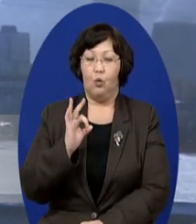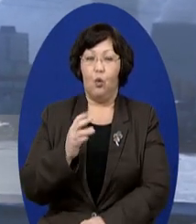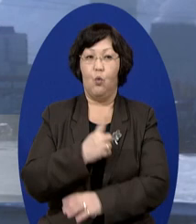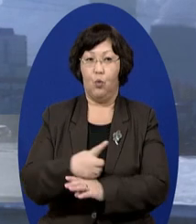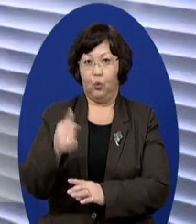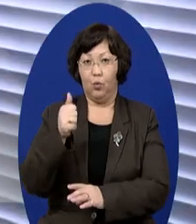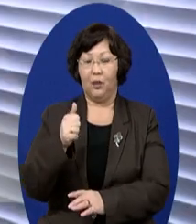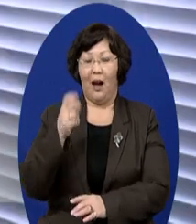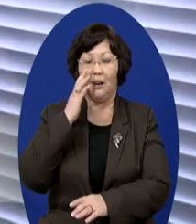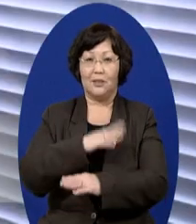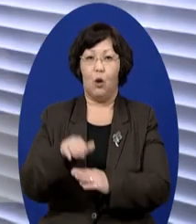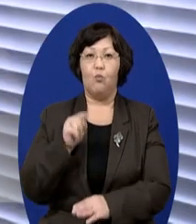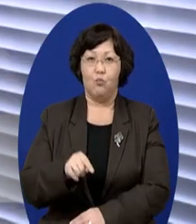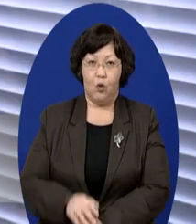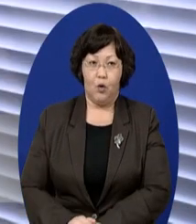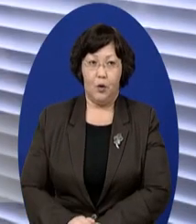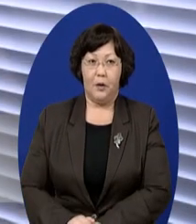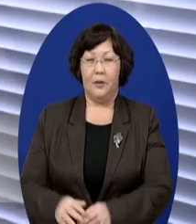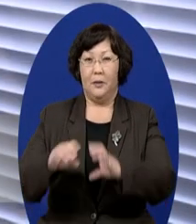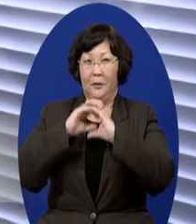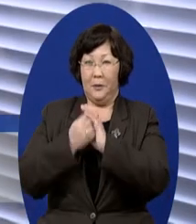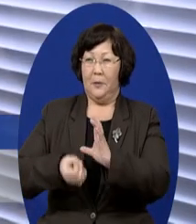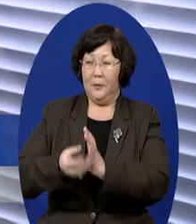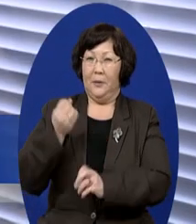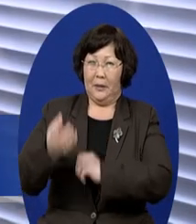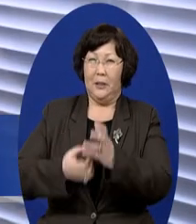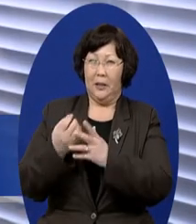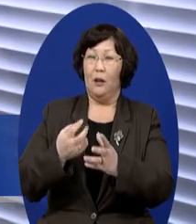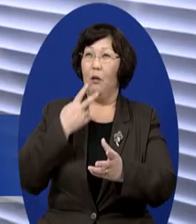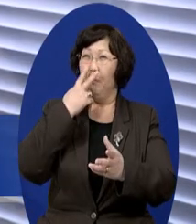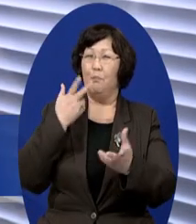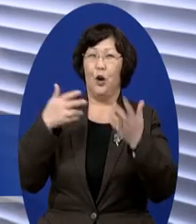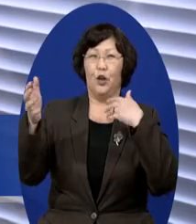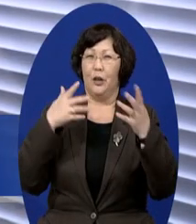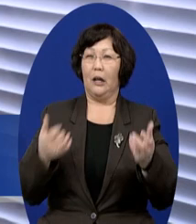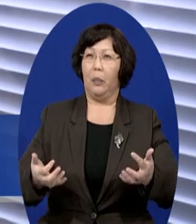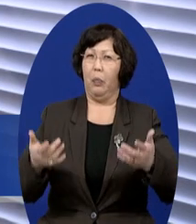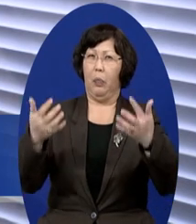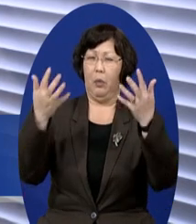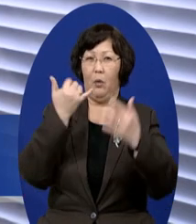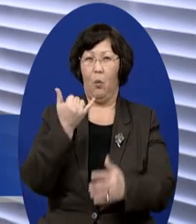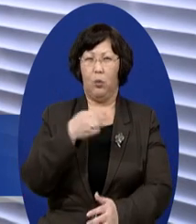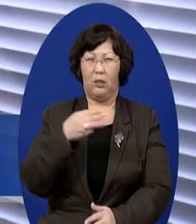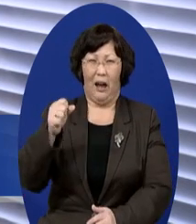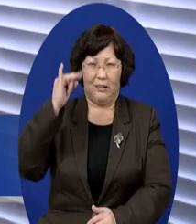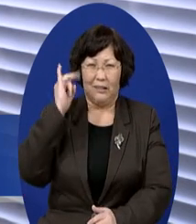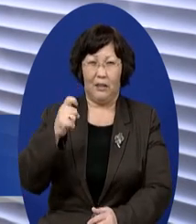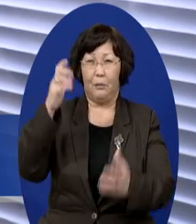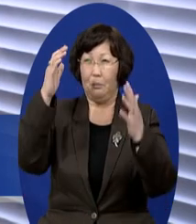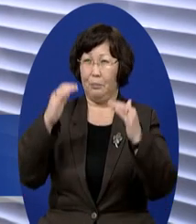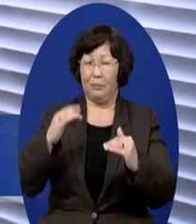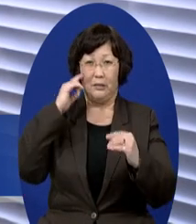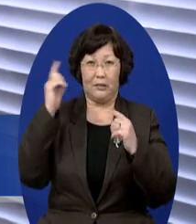ярьлаа. Шахмал төшөө тий хэрэглээд нэгсэнд агаарын бохирдол бол одоо буурахгүй нэ гэдэг нь болоод ингээ харагдаад байна. За тэгэхээр эндээс болохоор зэрэг